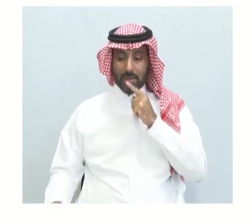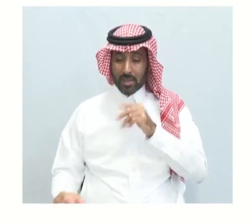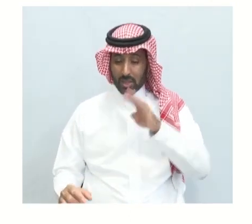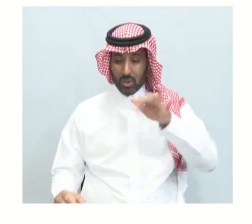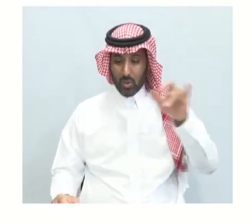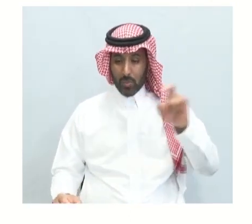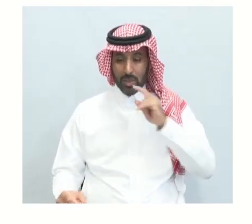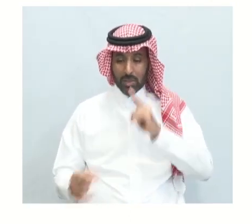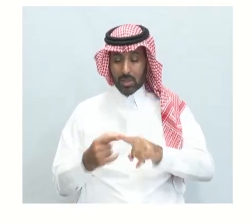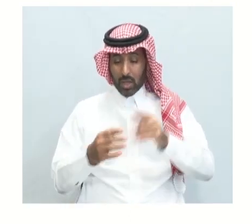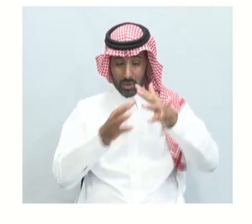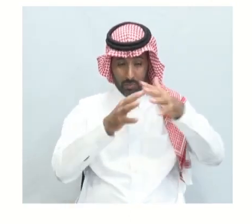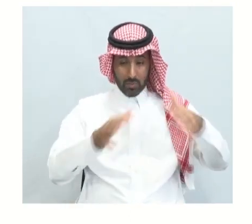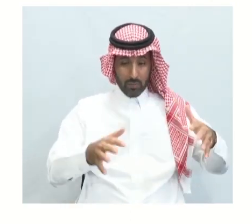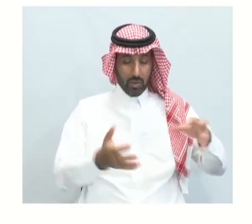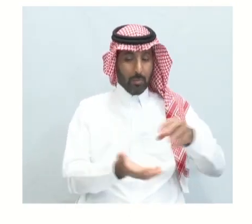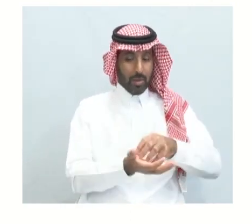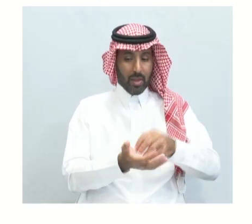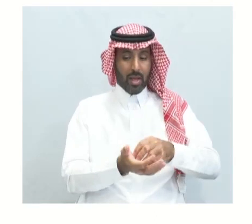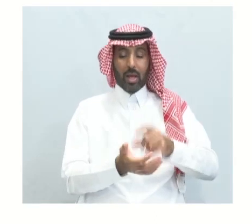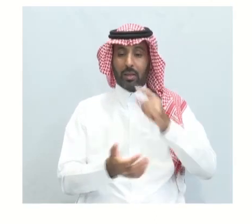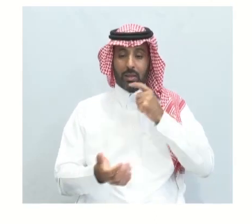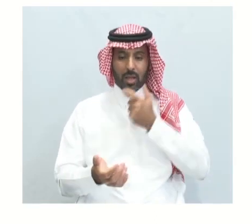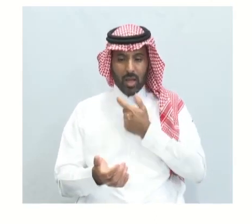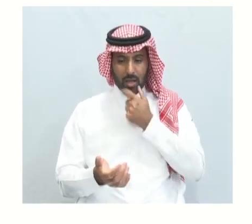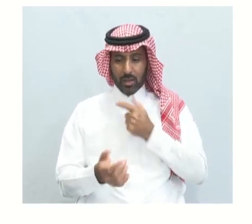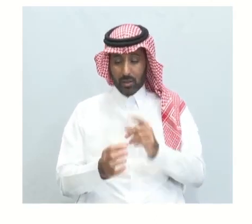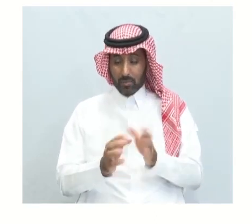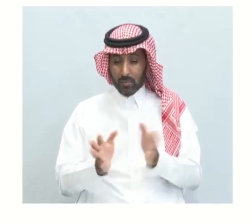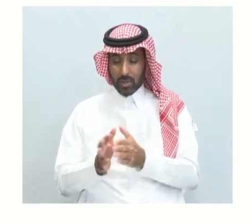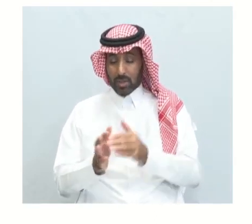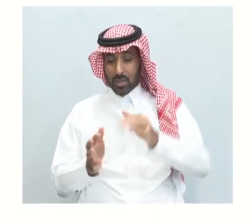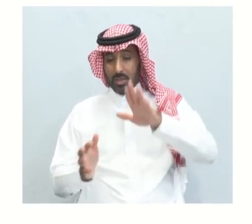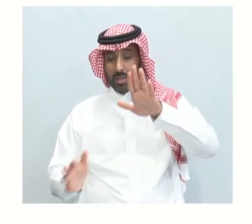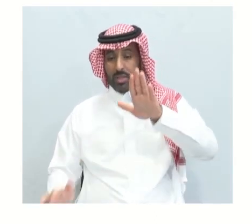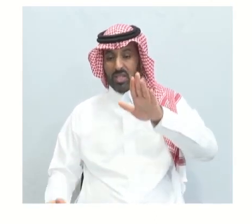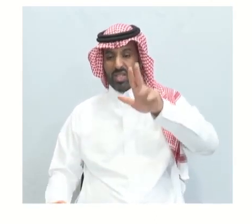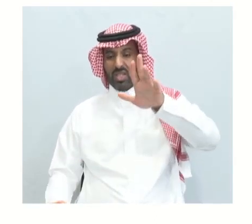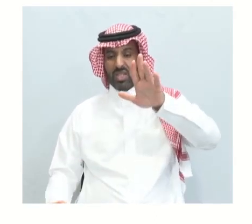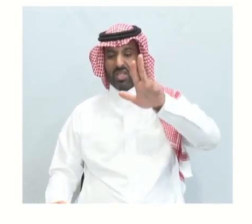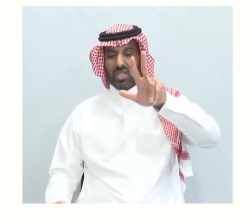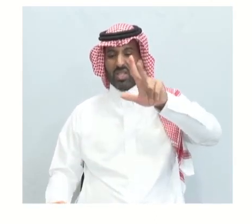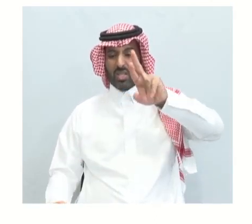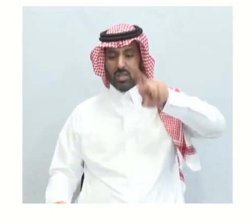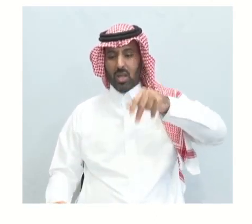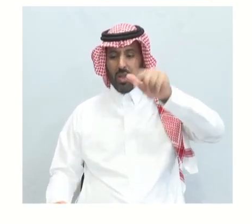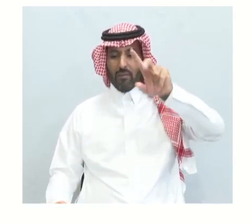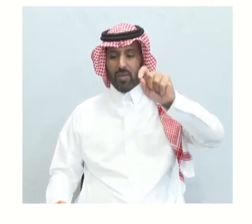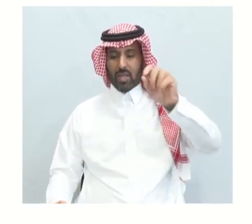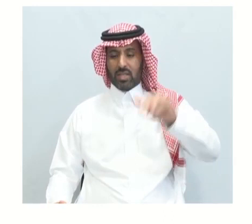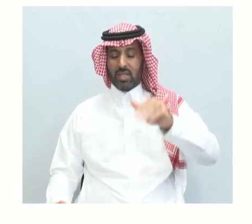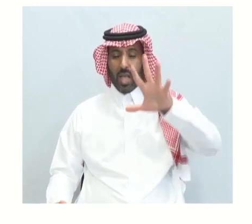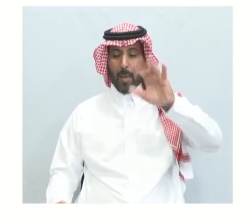تقع جبال طويق في منطقه نجد من الزلفي شمالا وحتى مشارف وادي الدواسر والربع الخالي